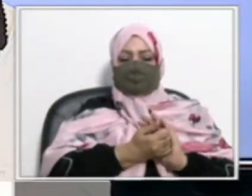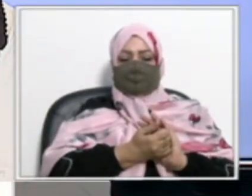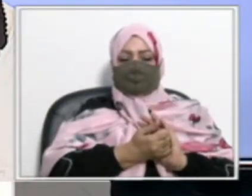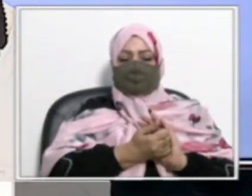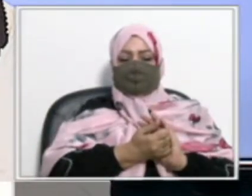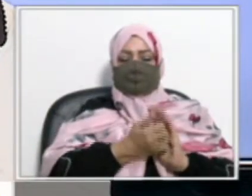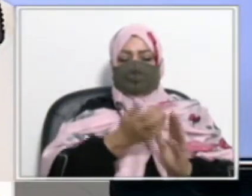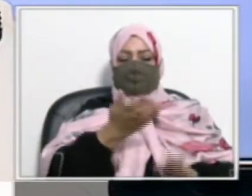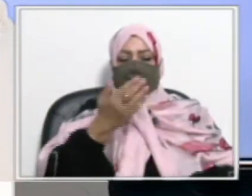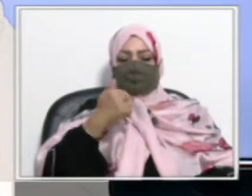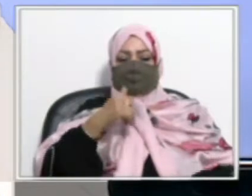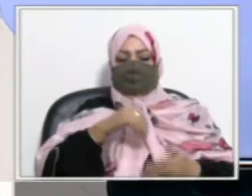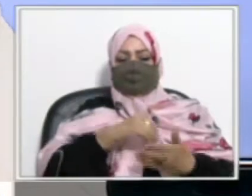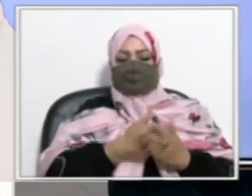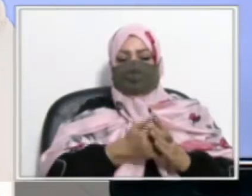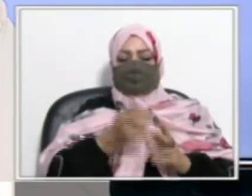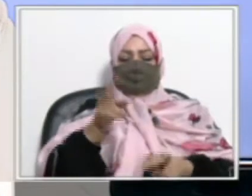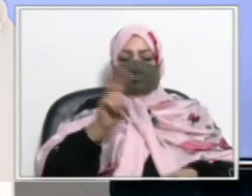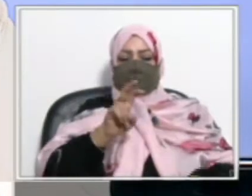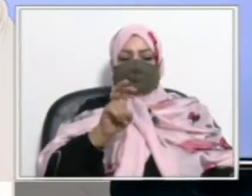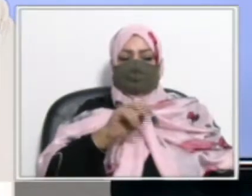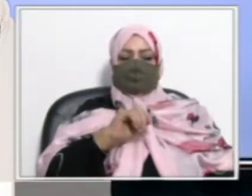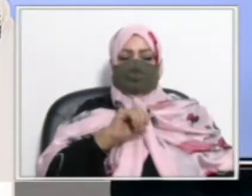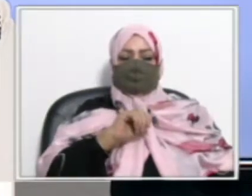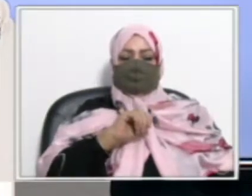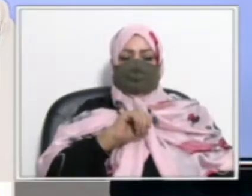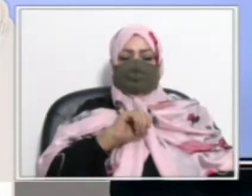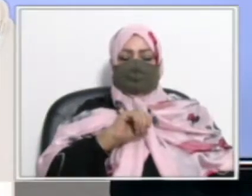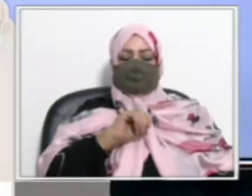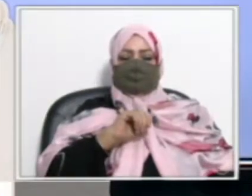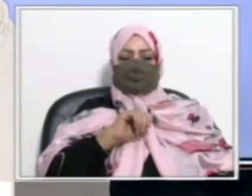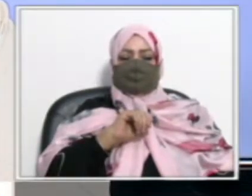30,700 قريب 14,000 التالي.